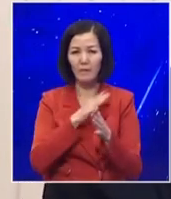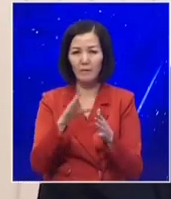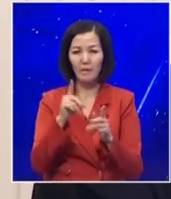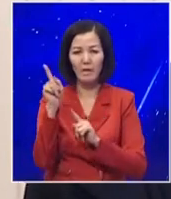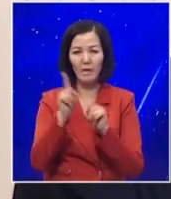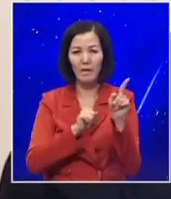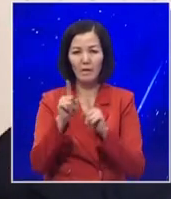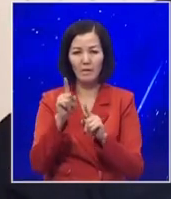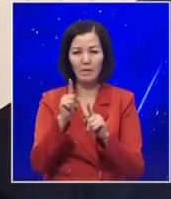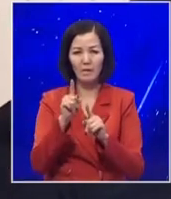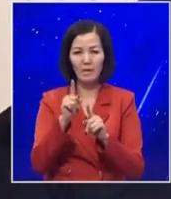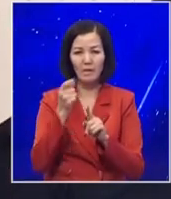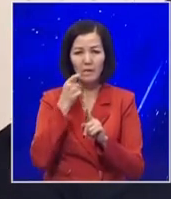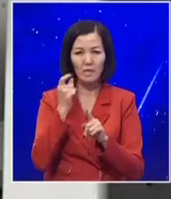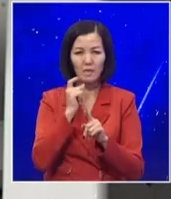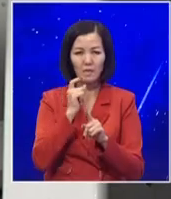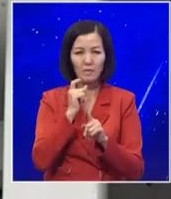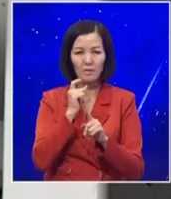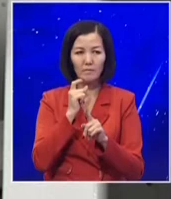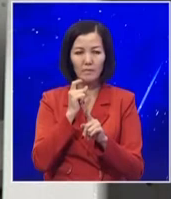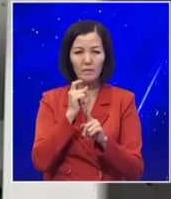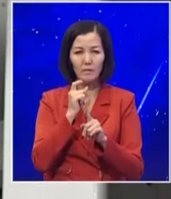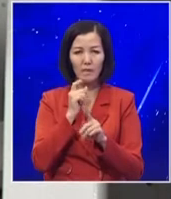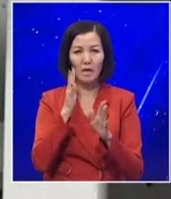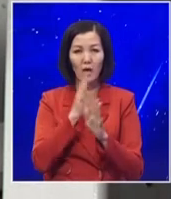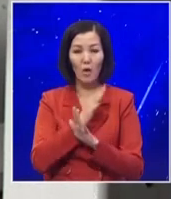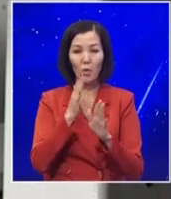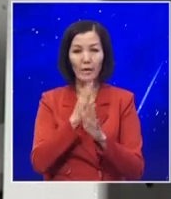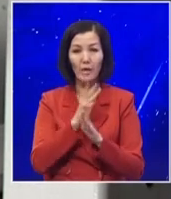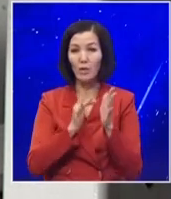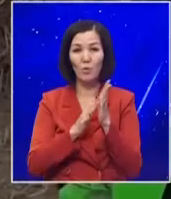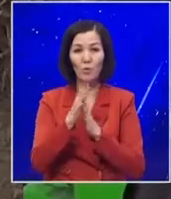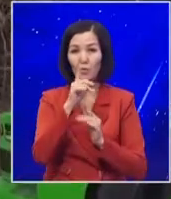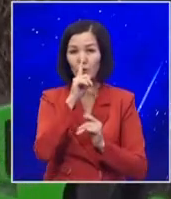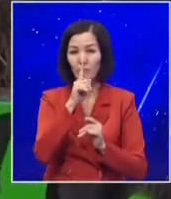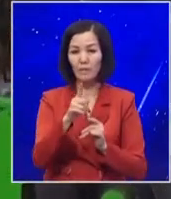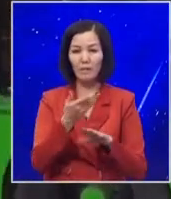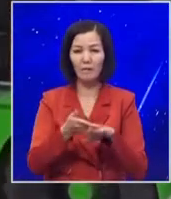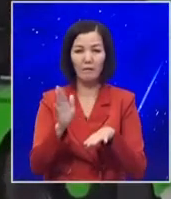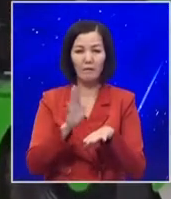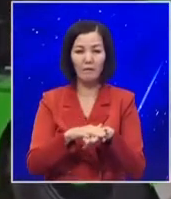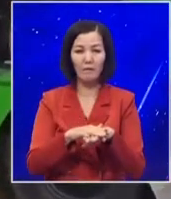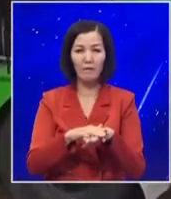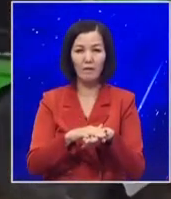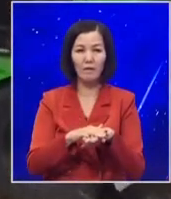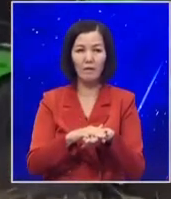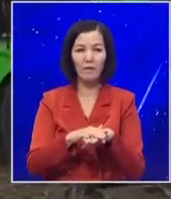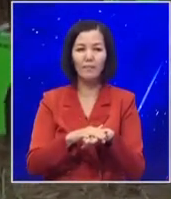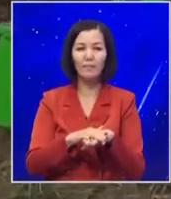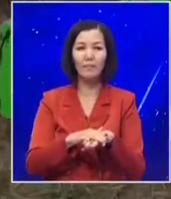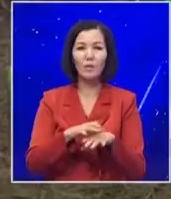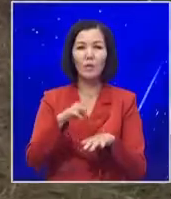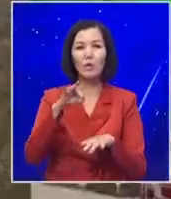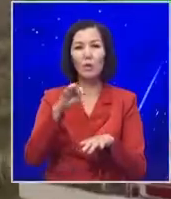қамысы біздің неде мынандай ауырайына өспейді біздің жақта. Жалпы қант қамысы тропиктік,